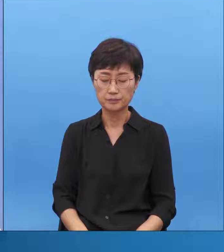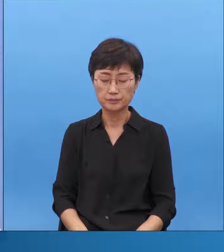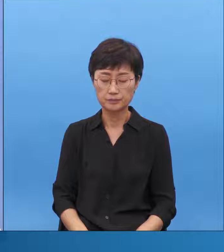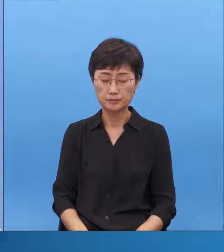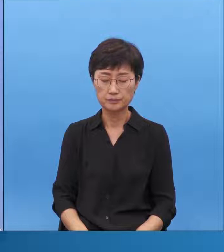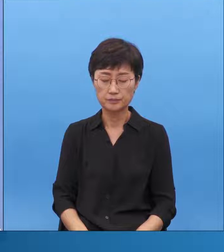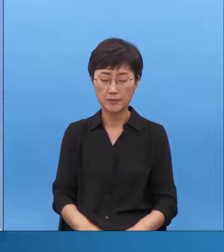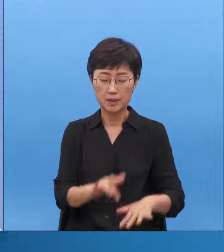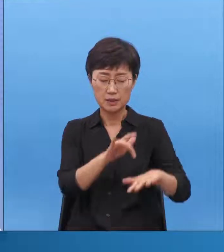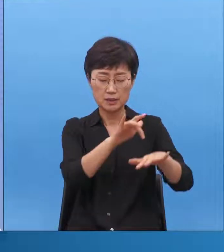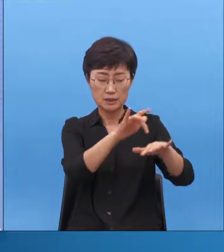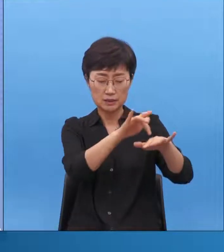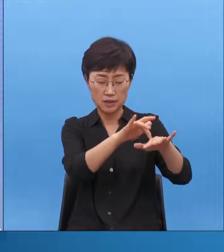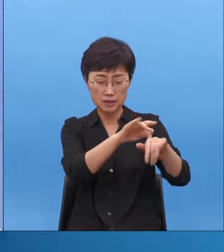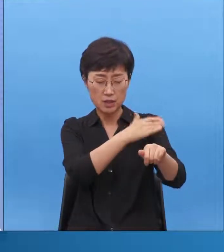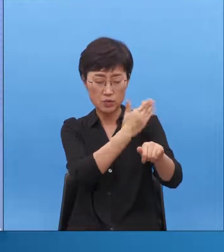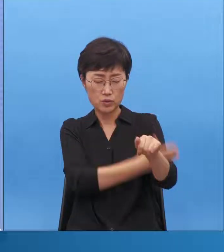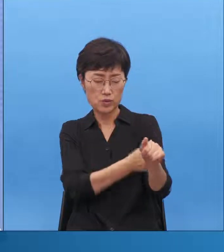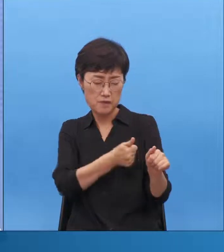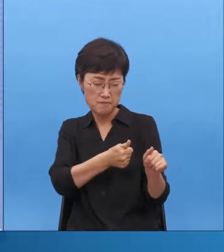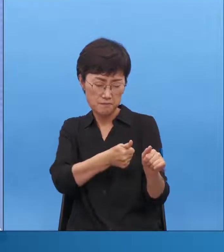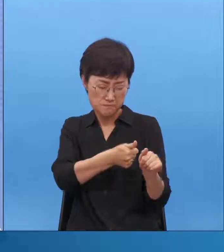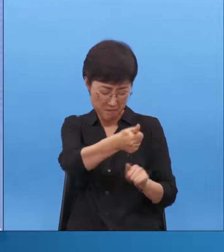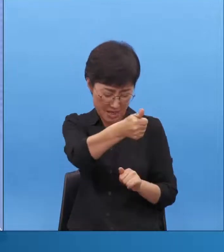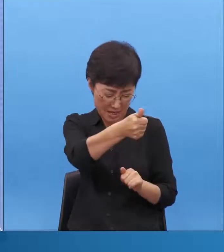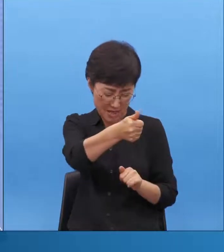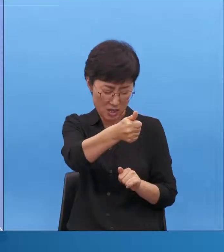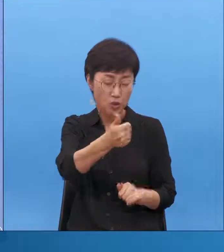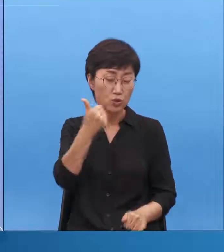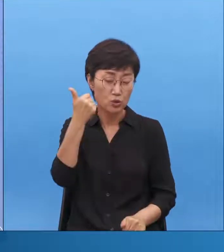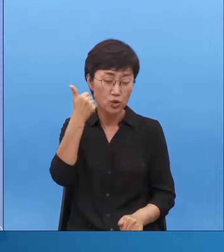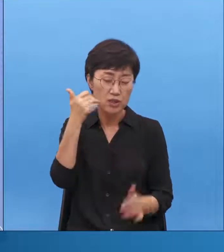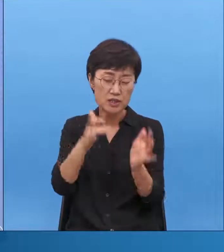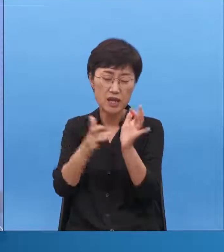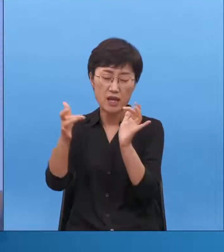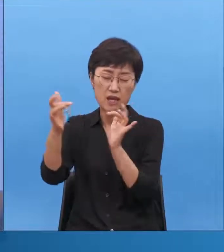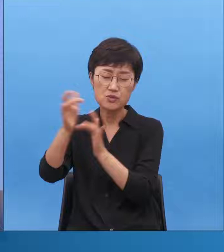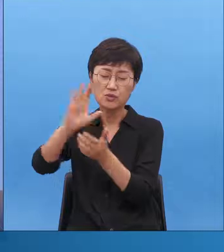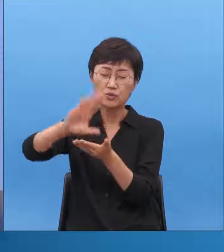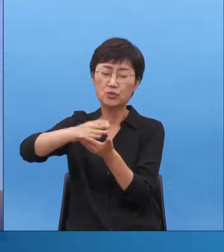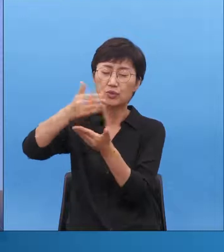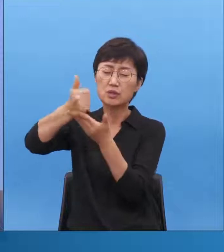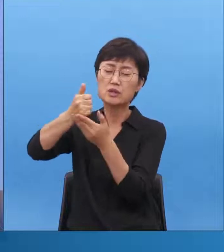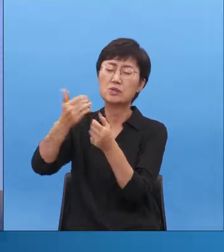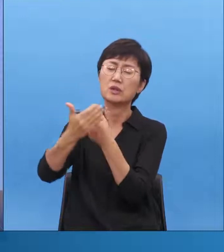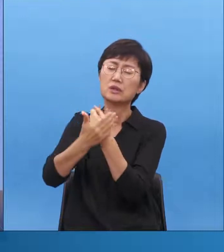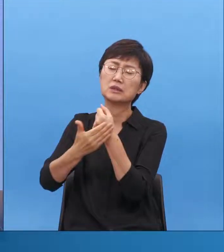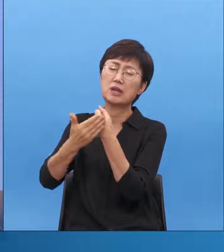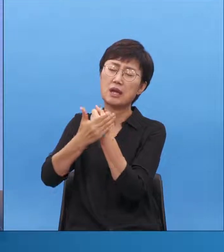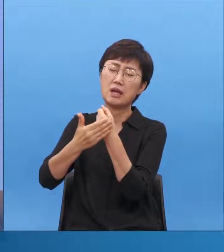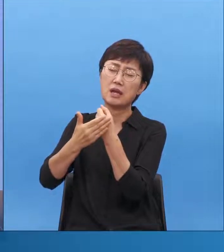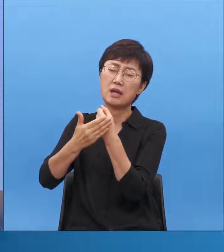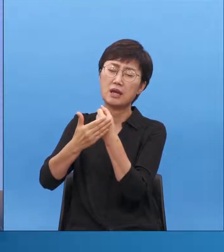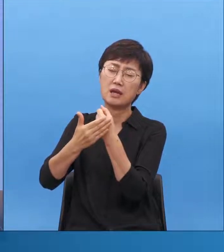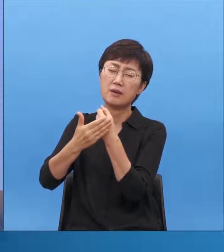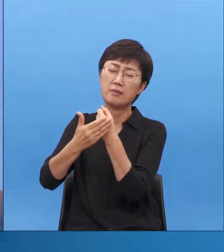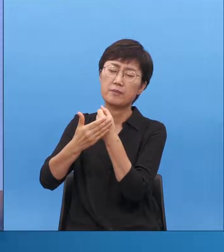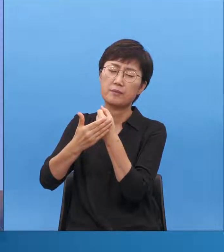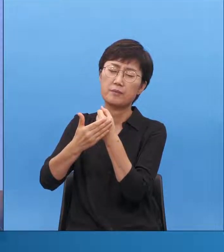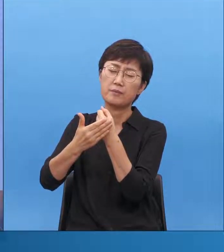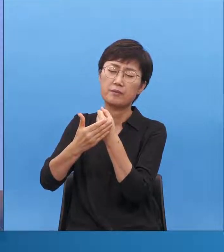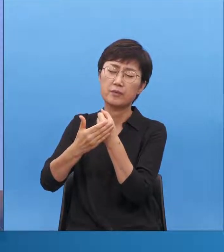흑암 근세 이긴 우리 주 예수 그리스도의 은혜와 Now by the grace of our Lord Jesus Christ, who destroyed the works of